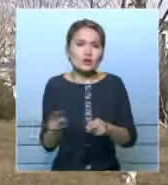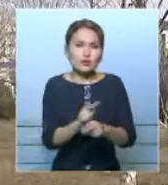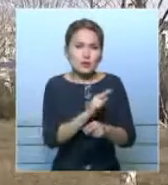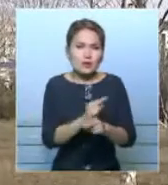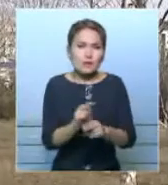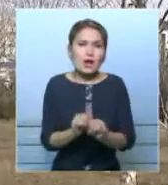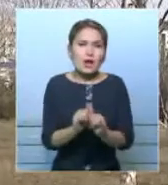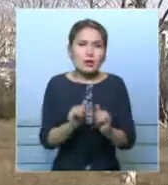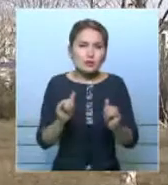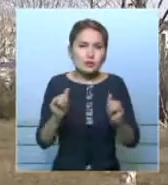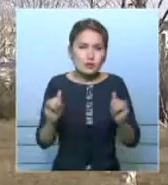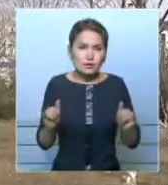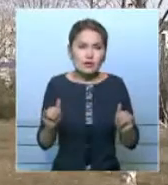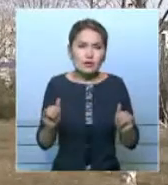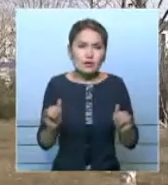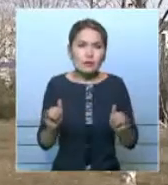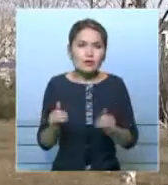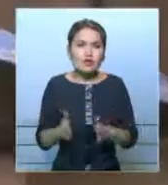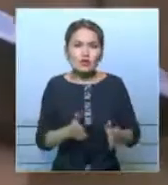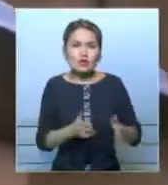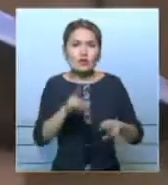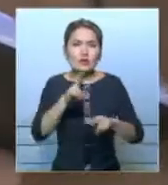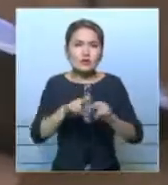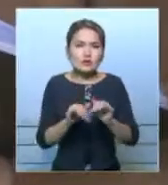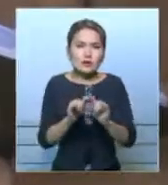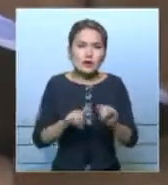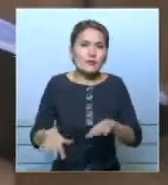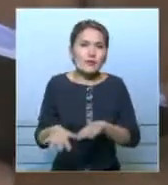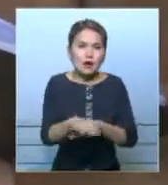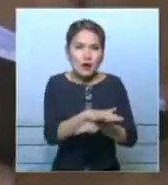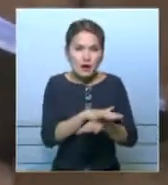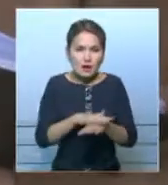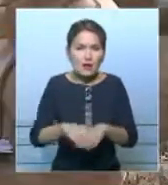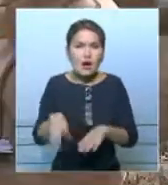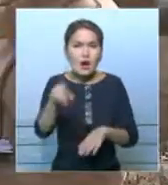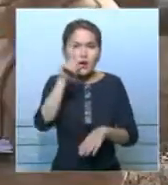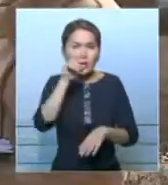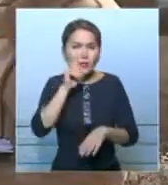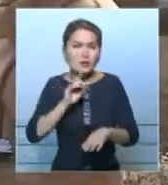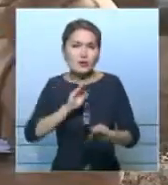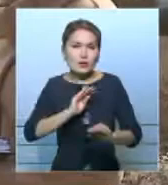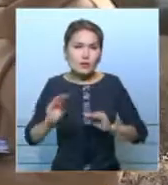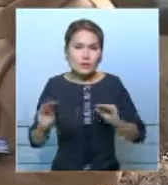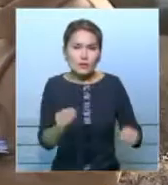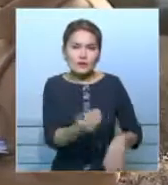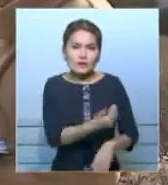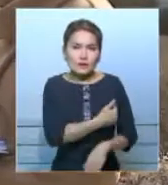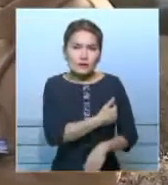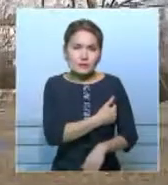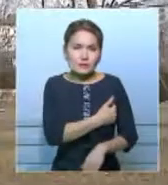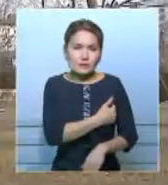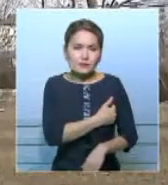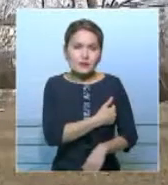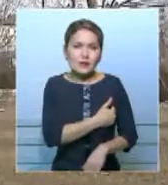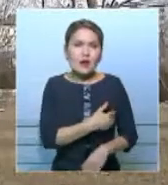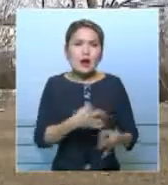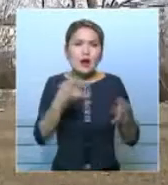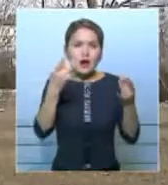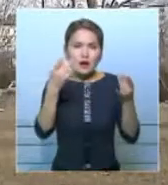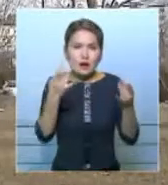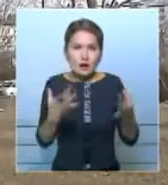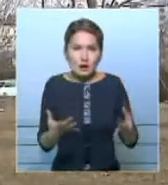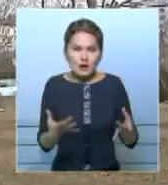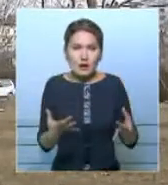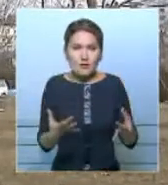сайын көбейтіп, жол салып, халыққа барлығынша мейлінше қызмет жасау. Қарапайым сондай